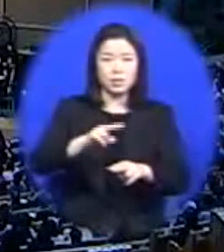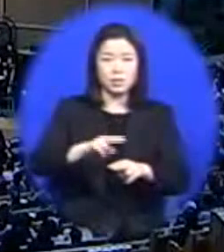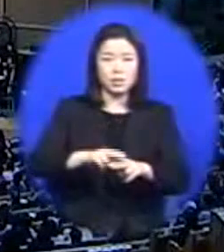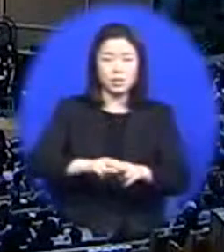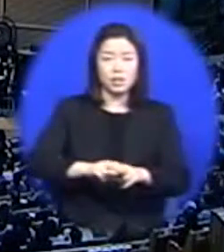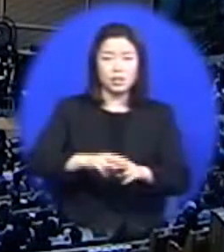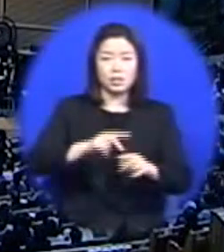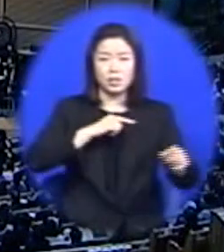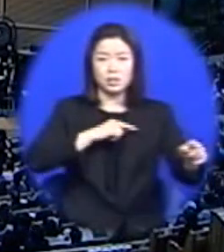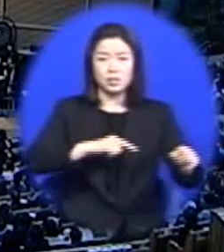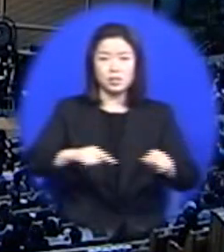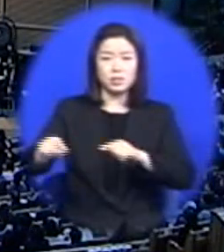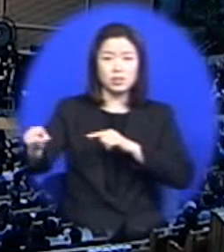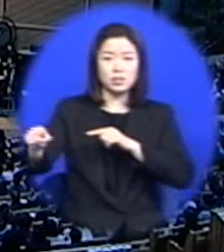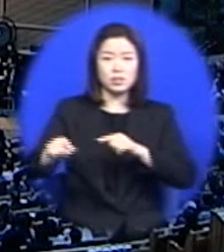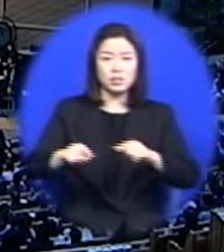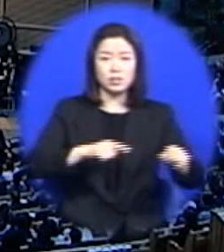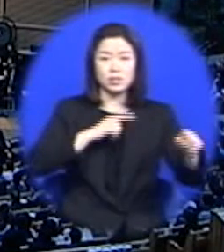좌정하사